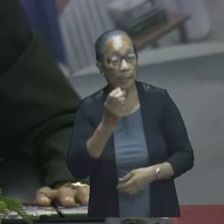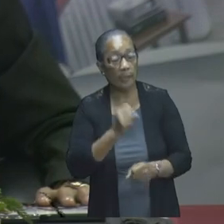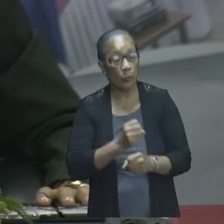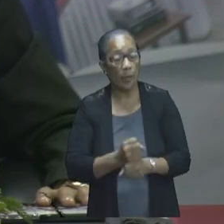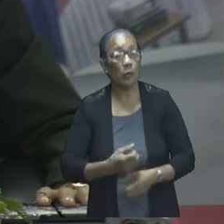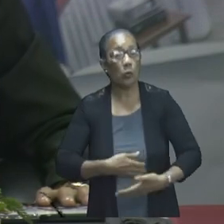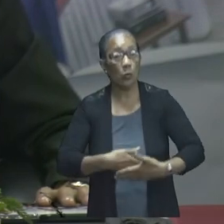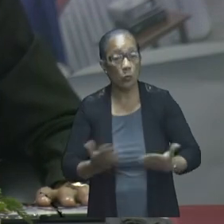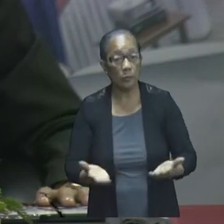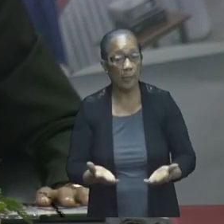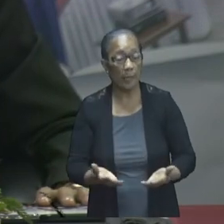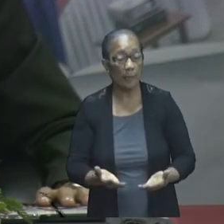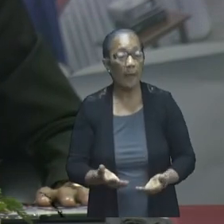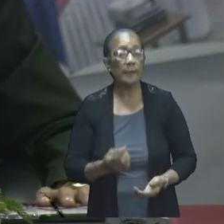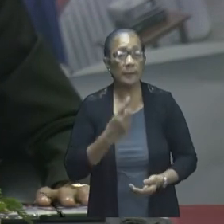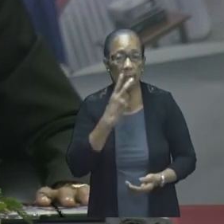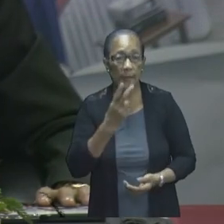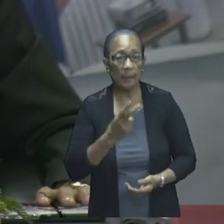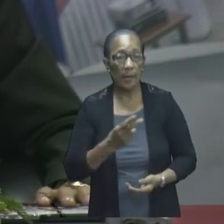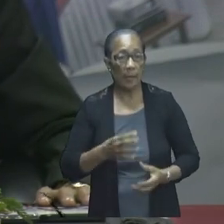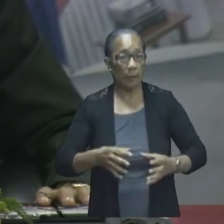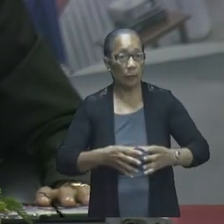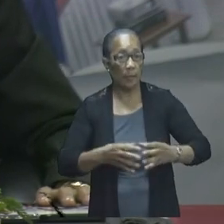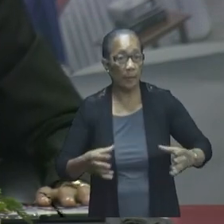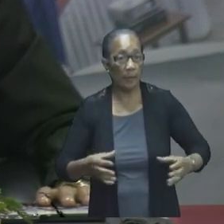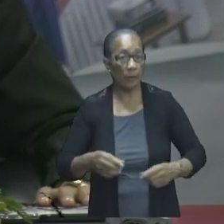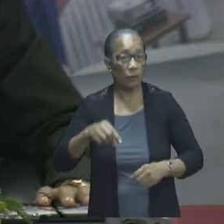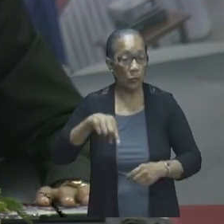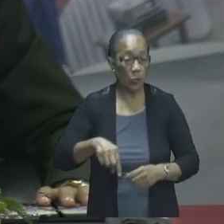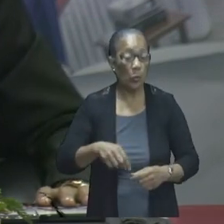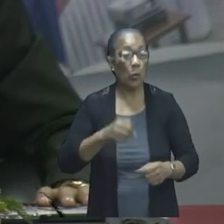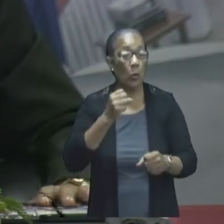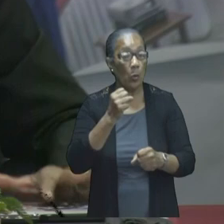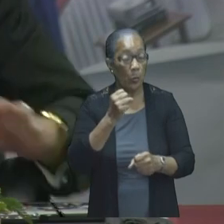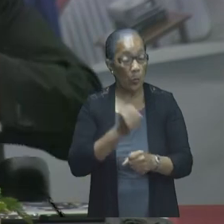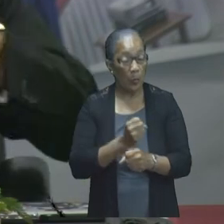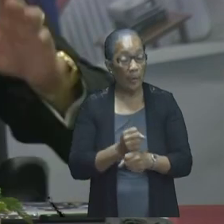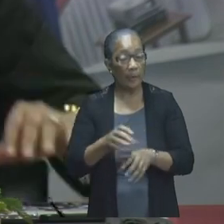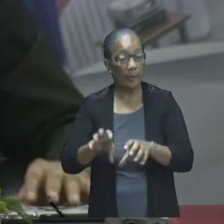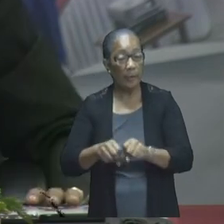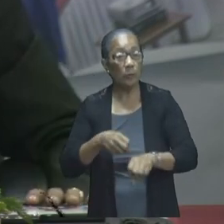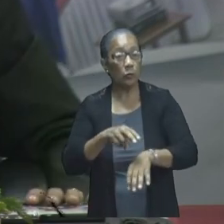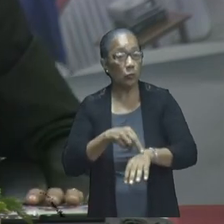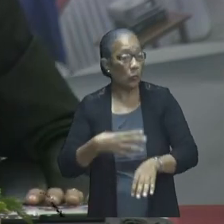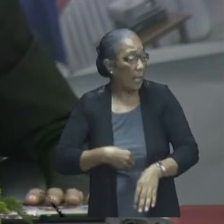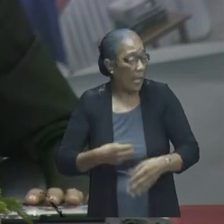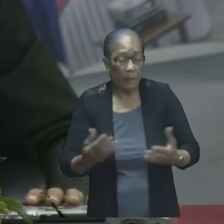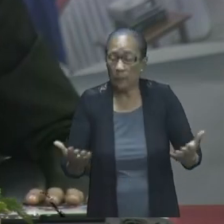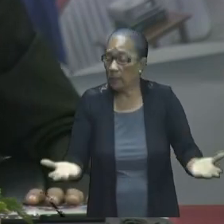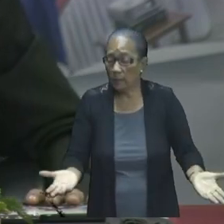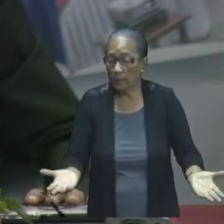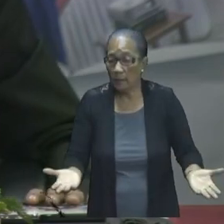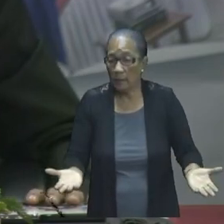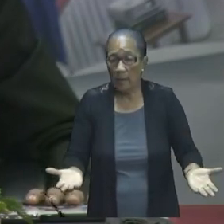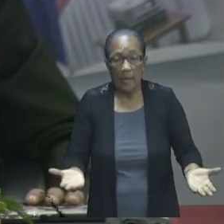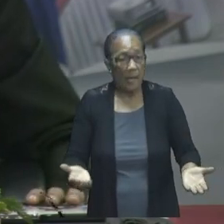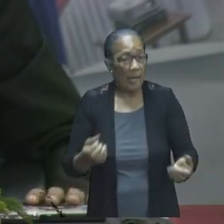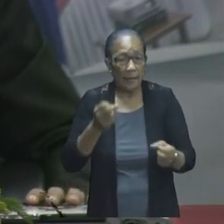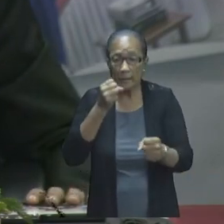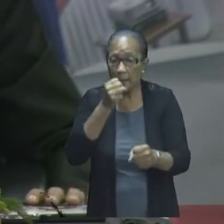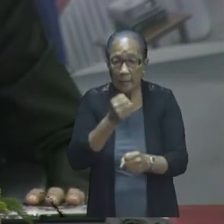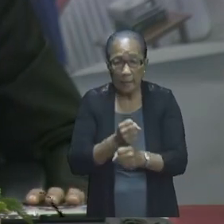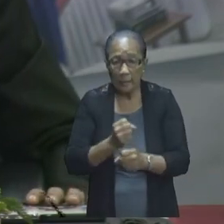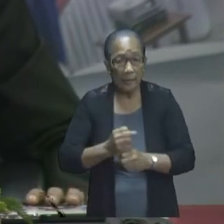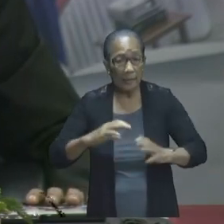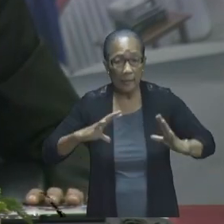mij kan niet zullen u gelegen je als bedrijf en uw werknemers nodig hebben hebben ze niet er zijn geen werknemers maar